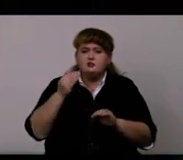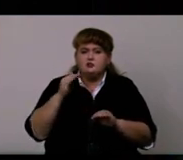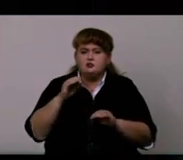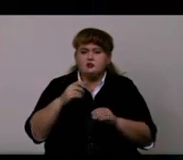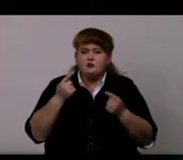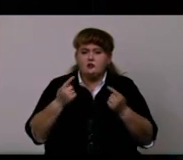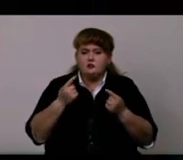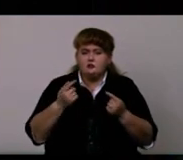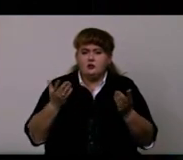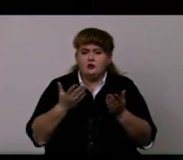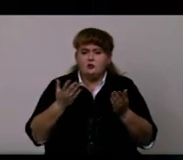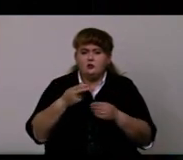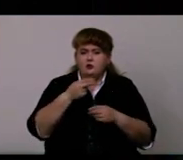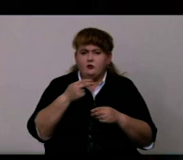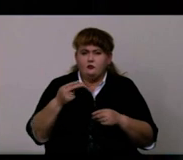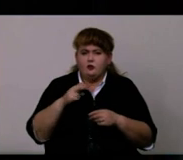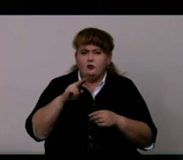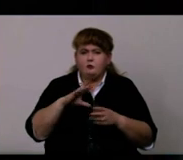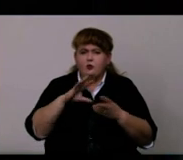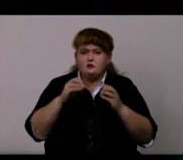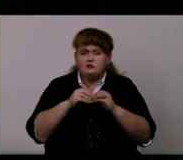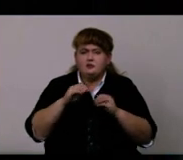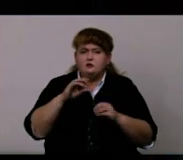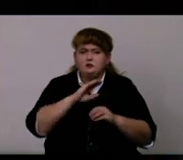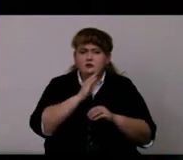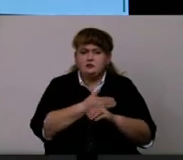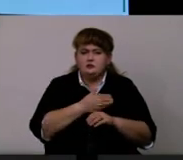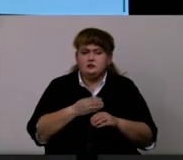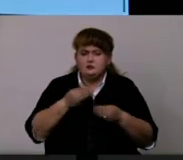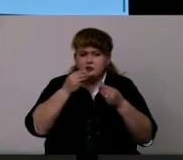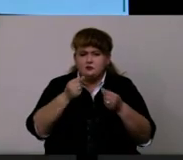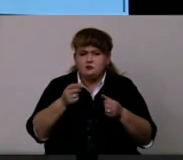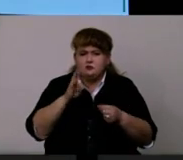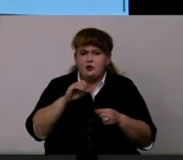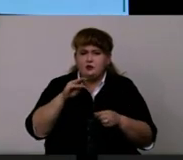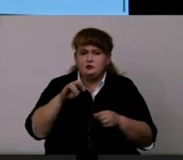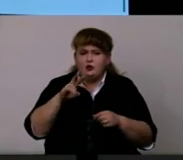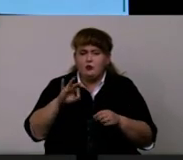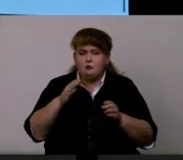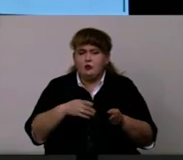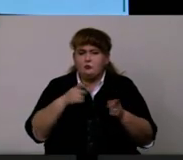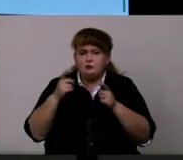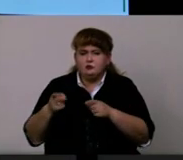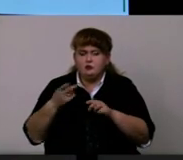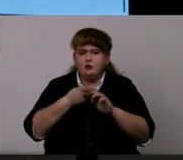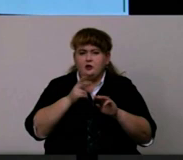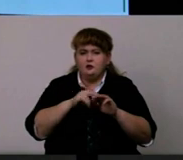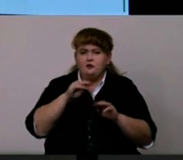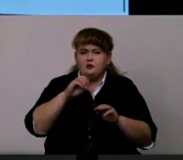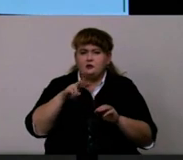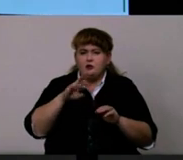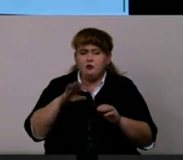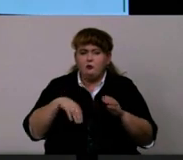величина, которая равна произведению силы, действующей на тело, на перемещение этого тела